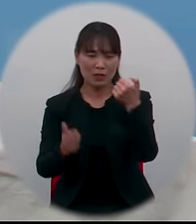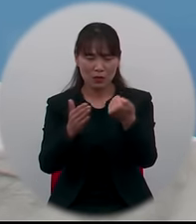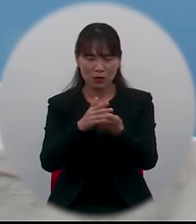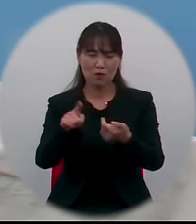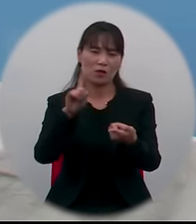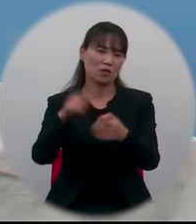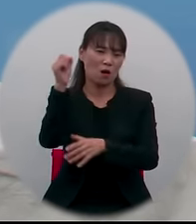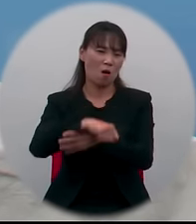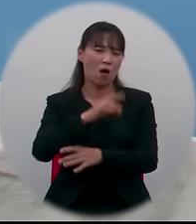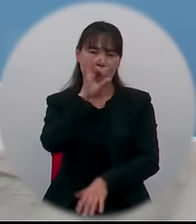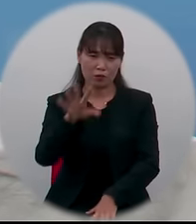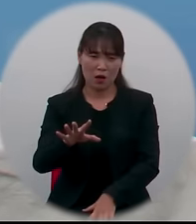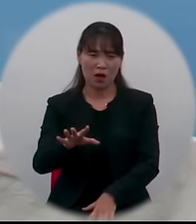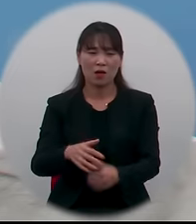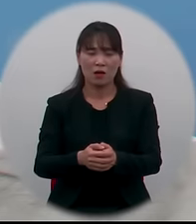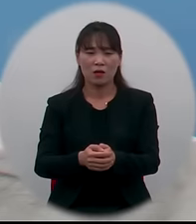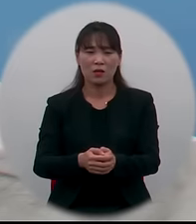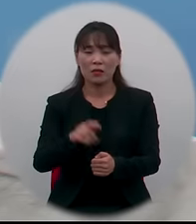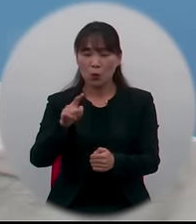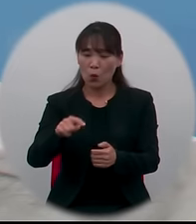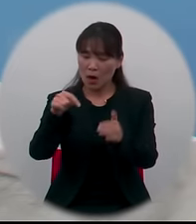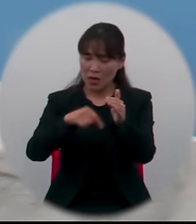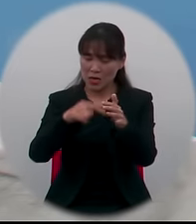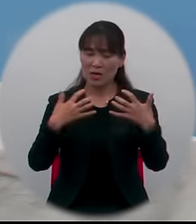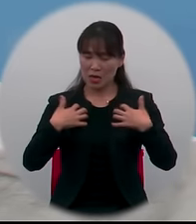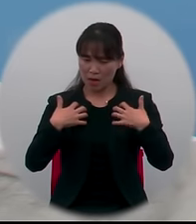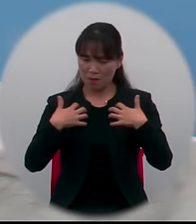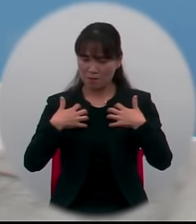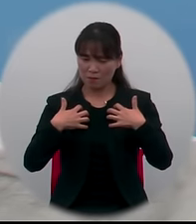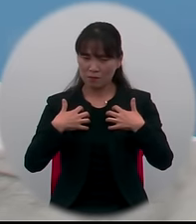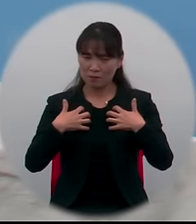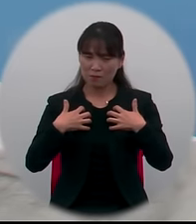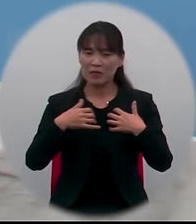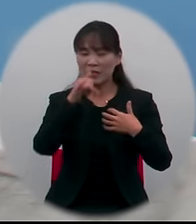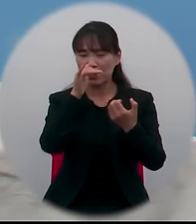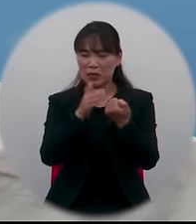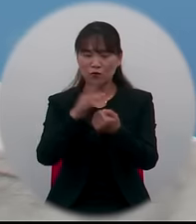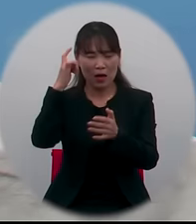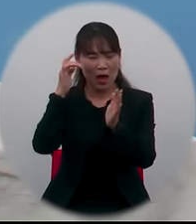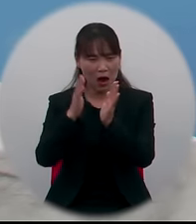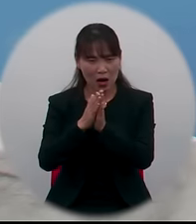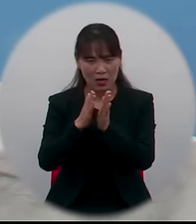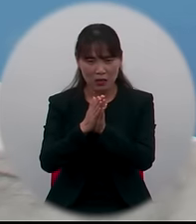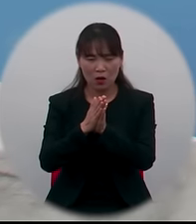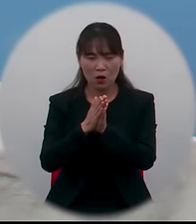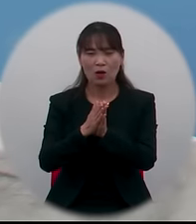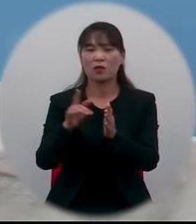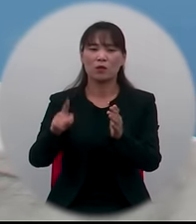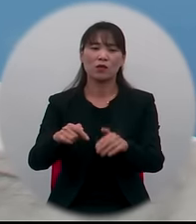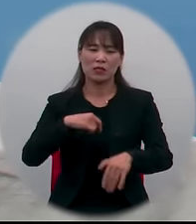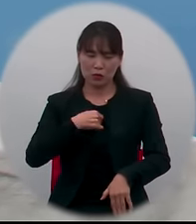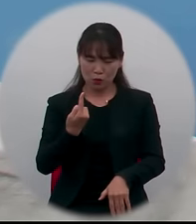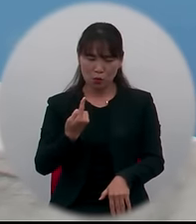때문에 허락할 수 없단다 다만 네가 그 안에서 어 만들어 놓은 소중한 재산들이 있고 만난 친구들과 정성과